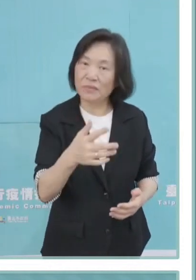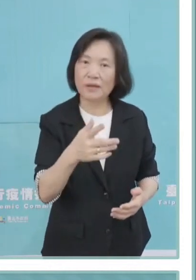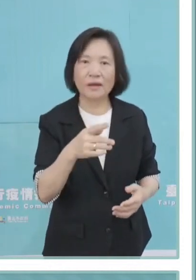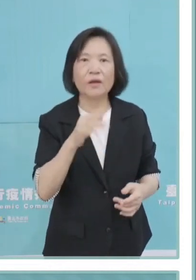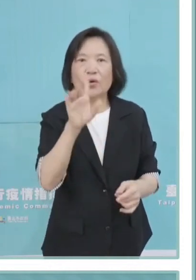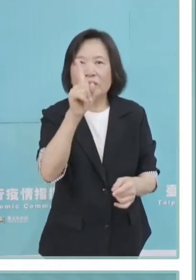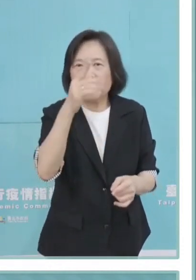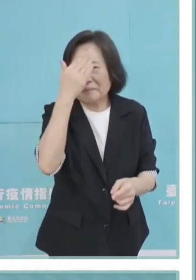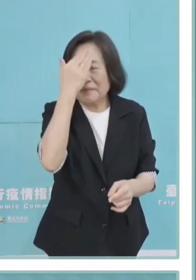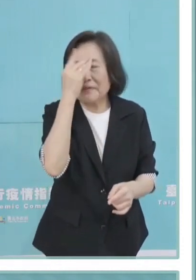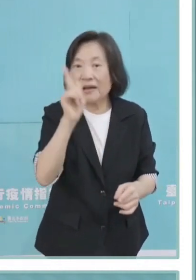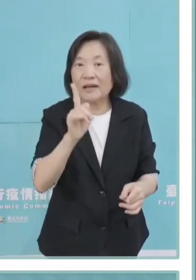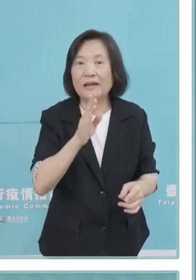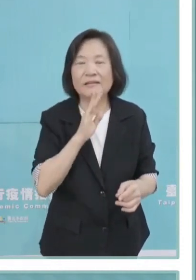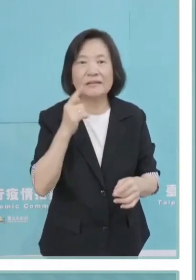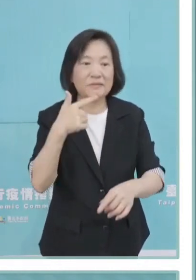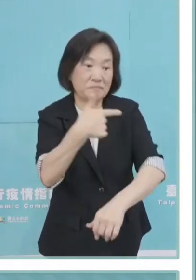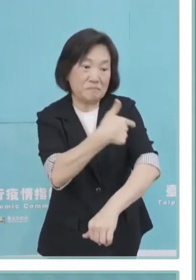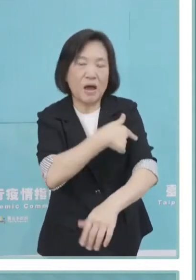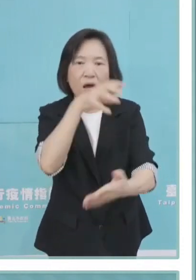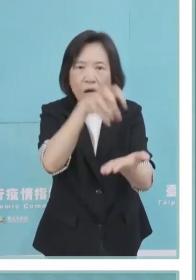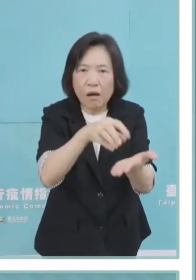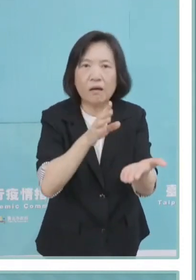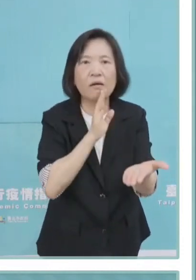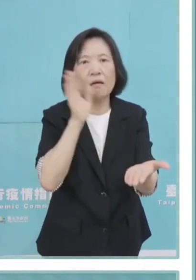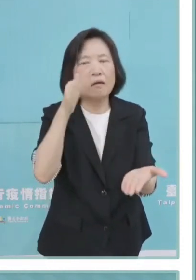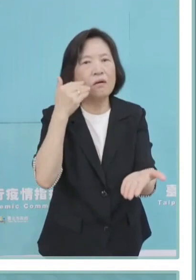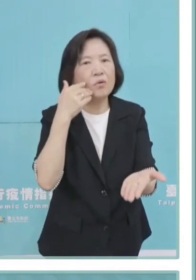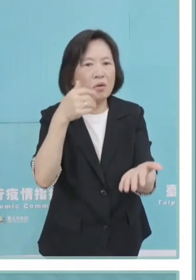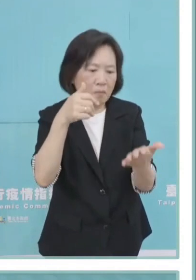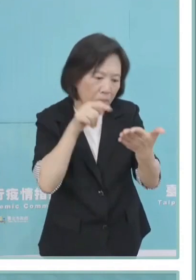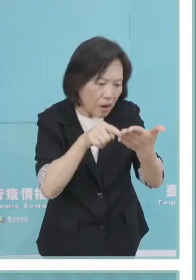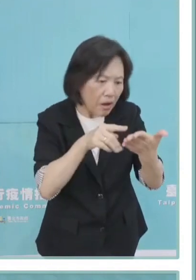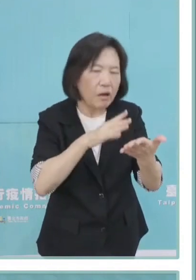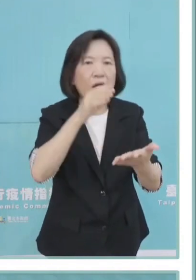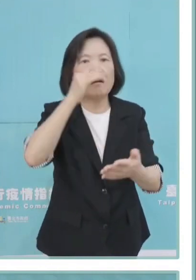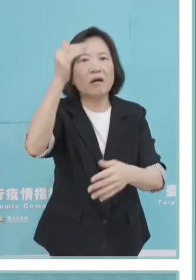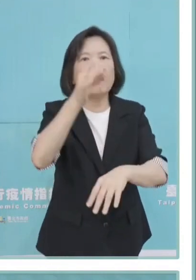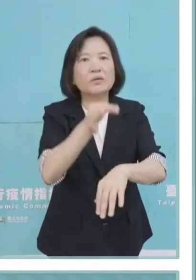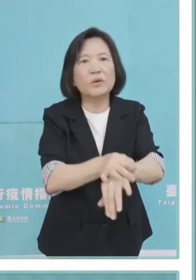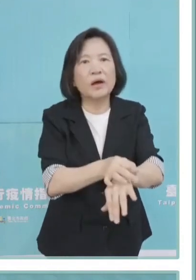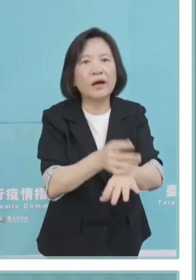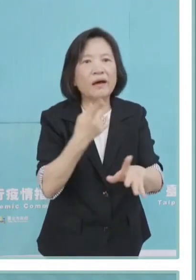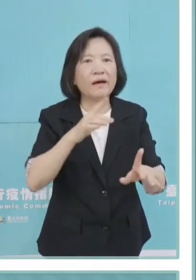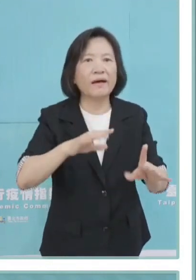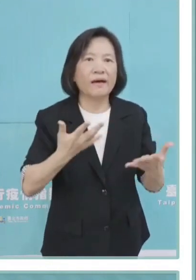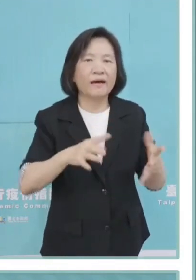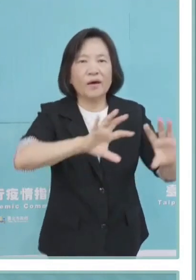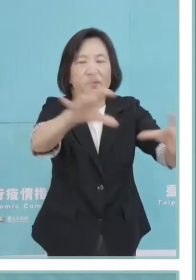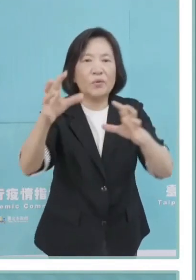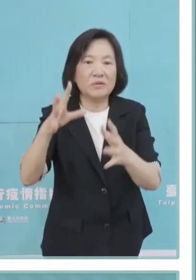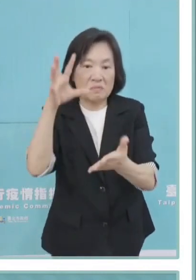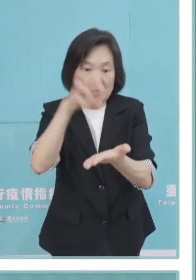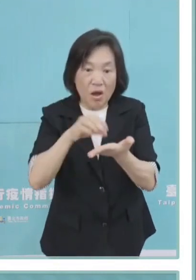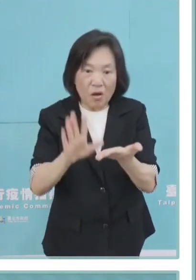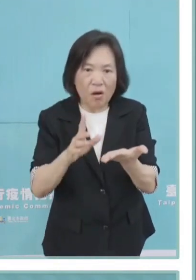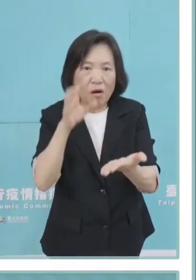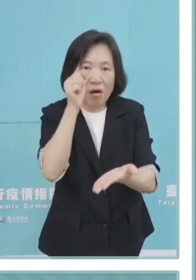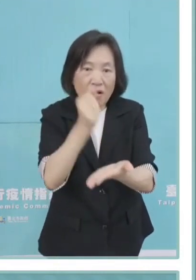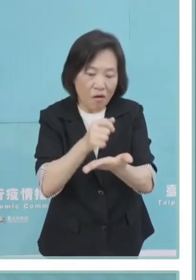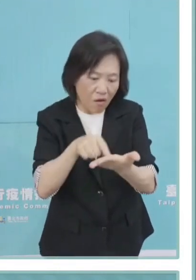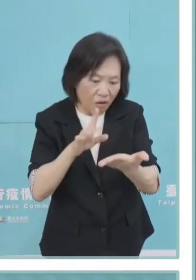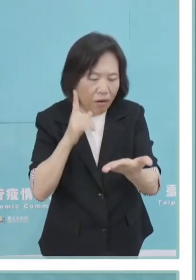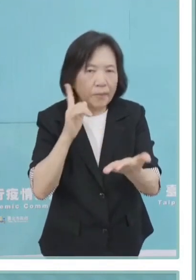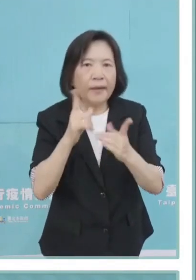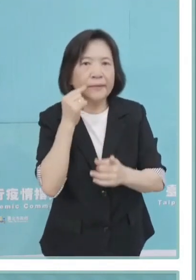较麻烦是以后那个疫苗护照会比较出问题，因为在国际上要拿到认证不容易，应该说很